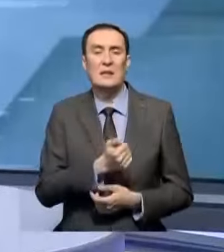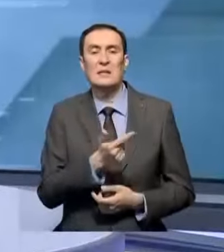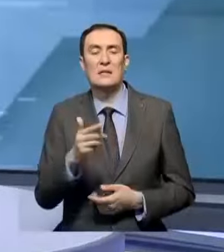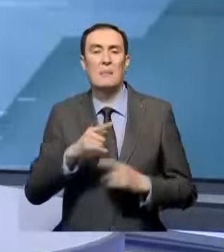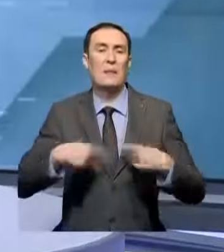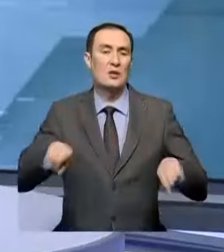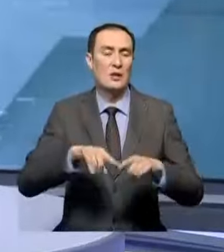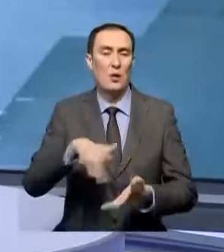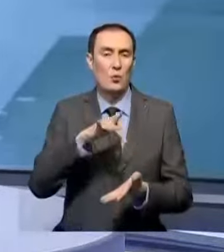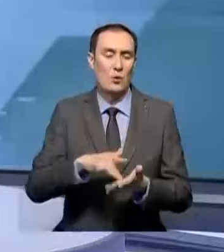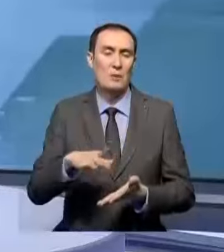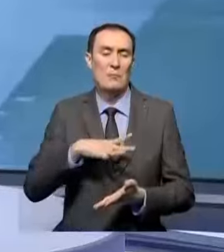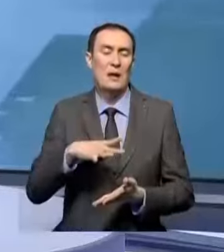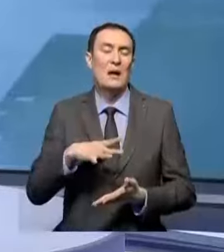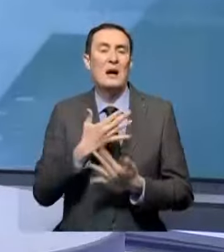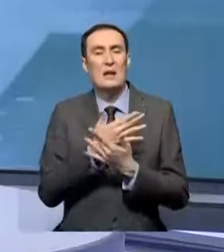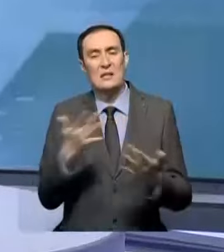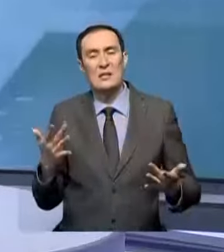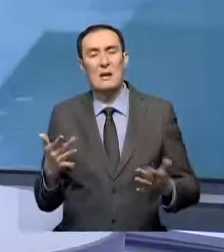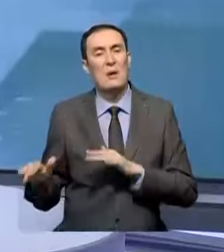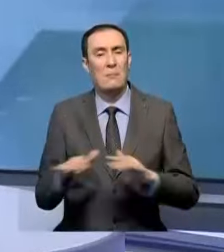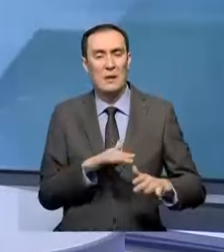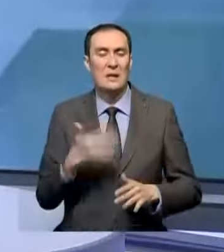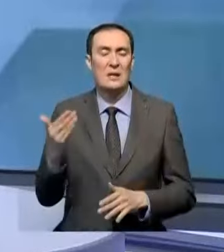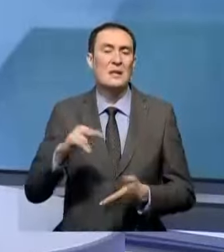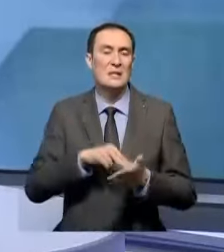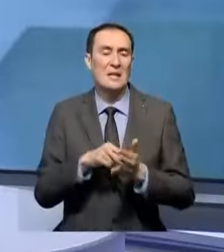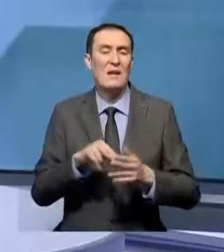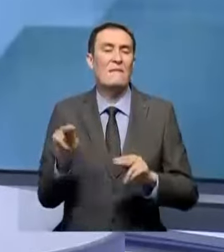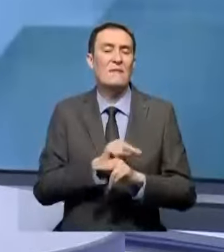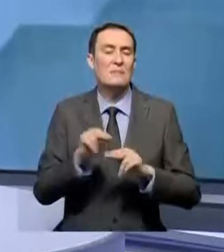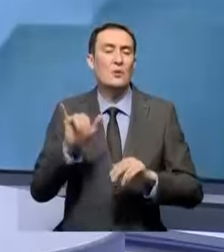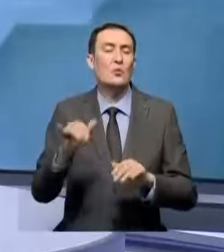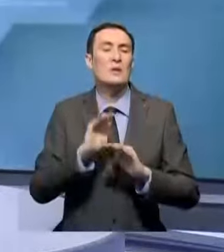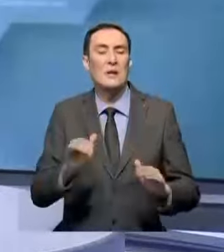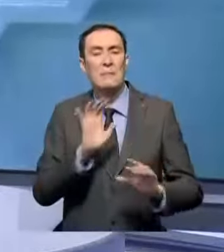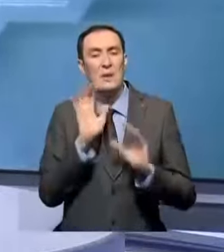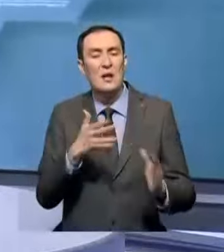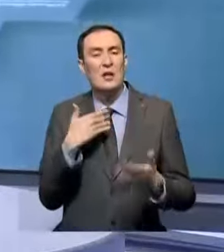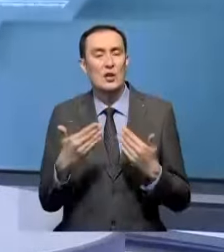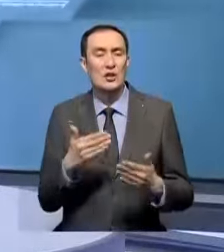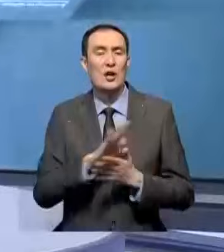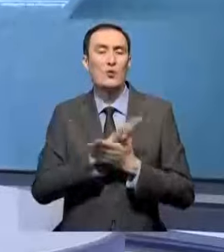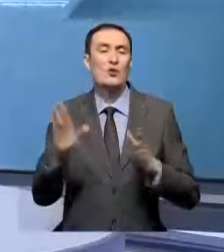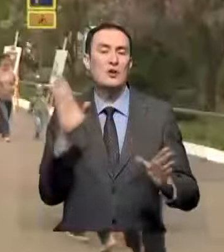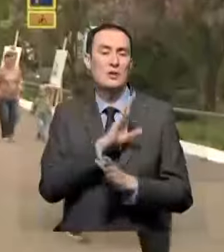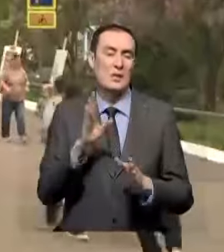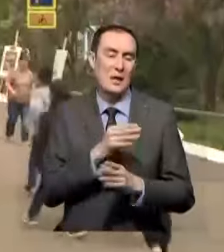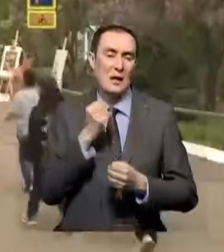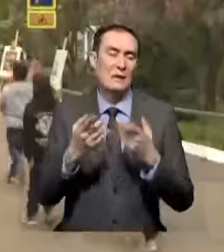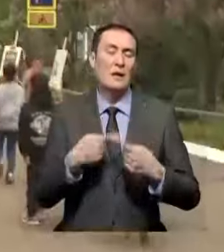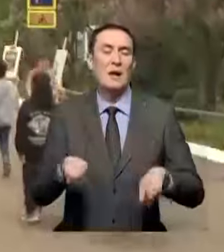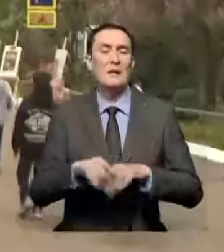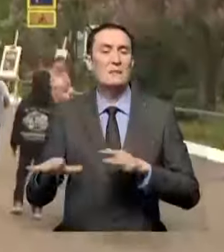нескольких площадках города прошли различные мероприятия. Их цель – воспитать у детей бережное отношение к окружающей среде.